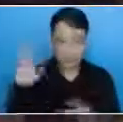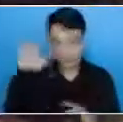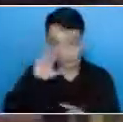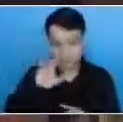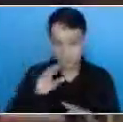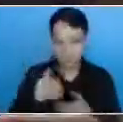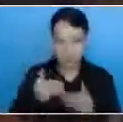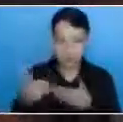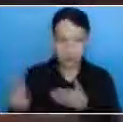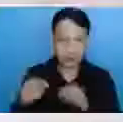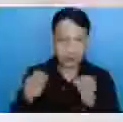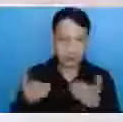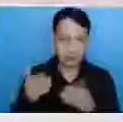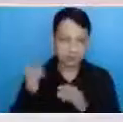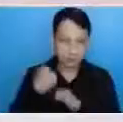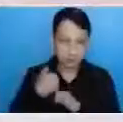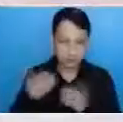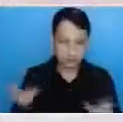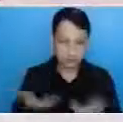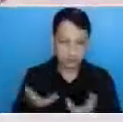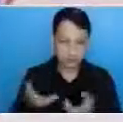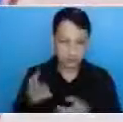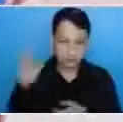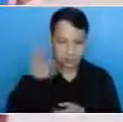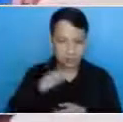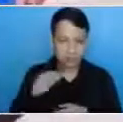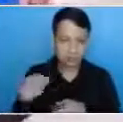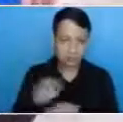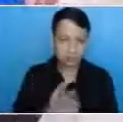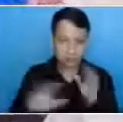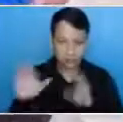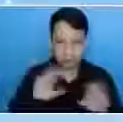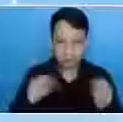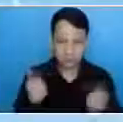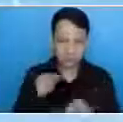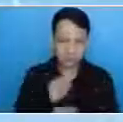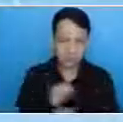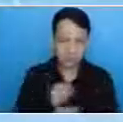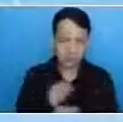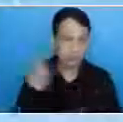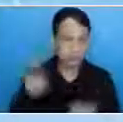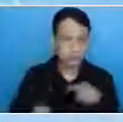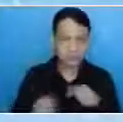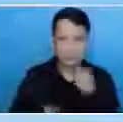pinababayaan ng Diyos. Diane Medina Ilustre para sa TalkBiz!